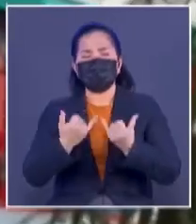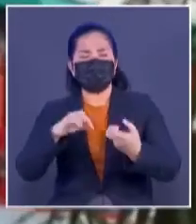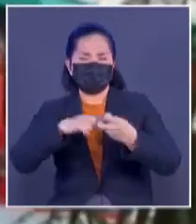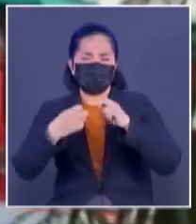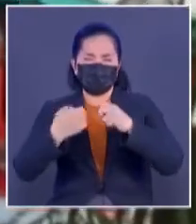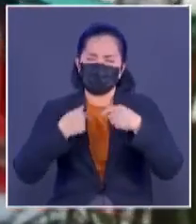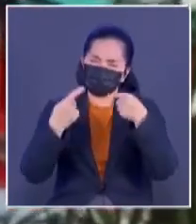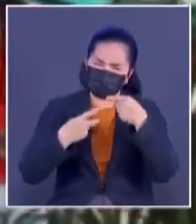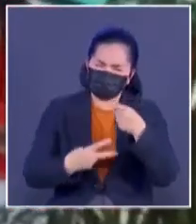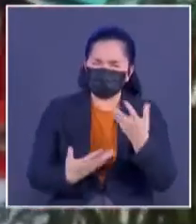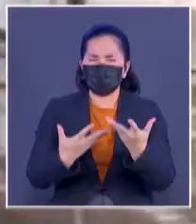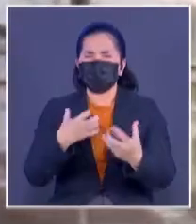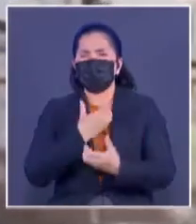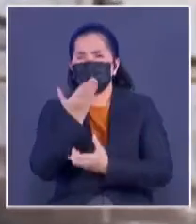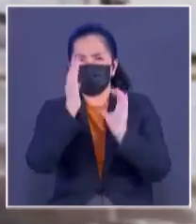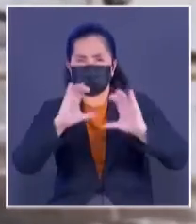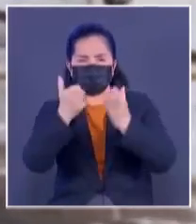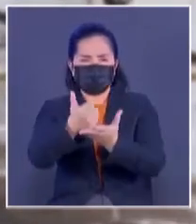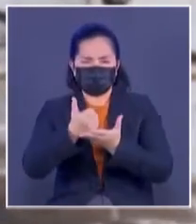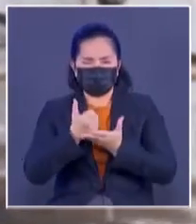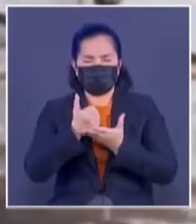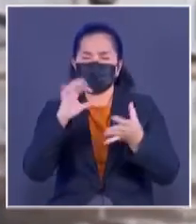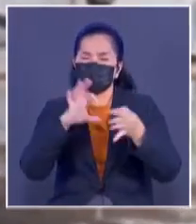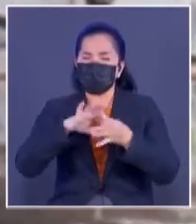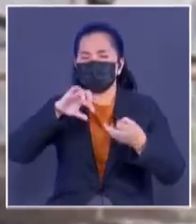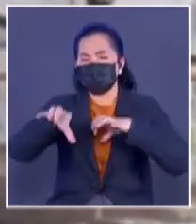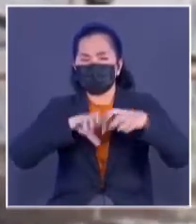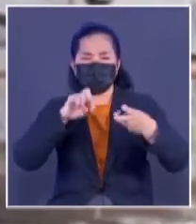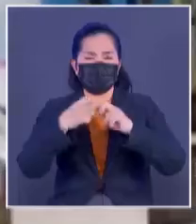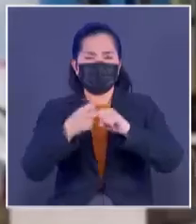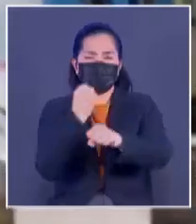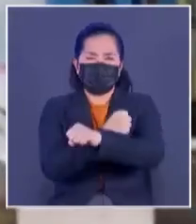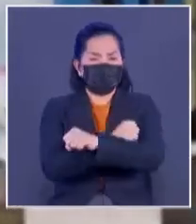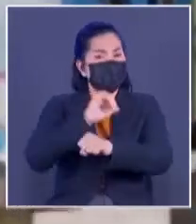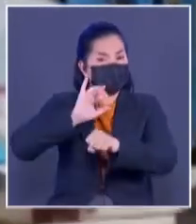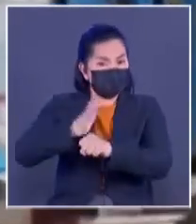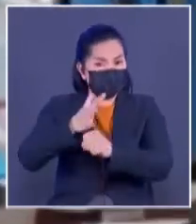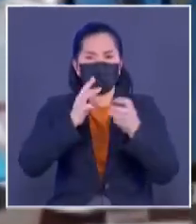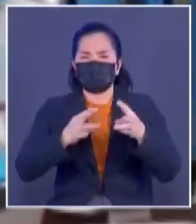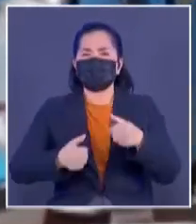เกิดขึ้นแล้วอยากจะให้ภาครัฐยื่นมือเข้ามาช่วยเหลือหน่อยเรื่องของแรงงานวิธีการแก้ไขปัญหาดี